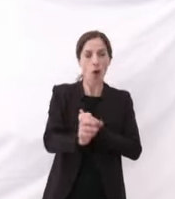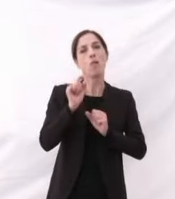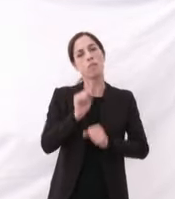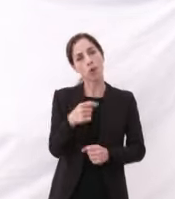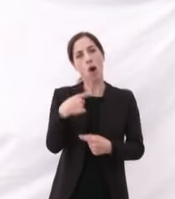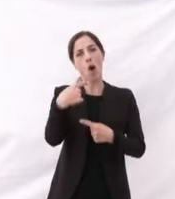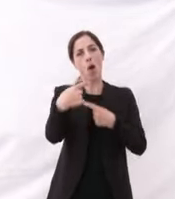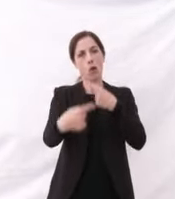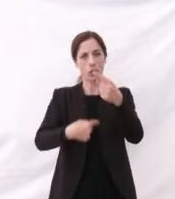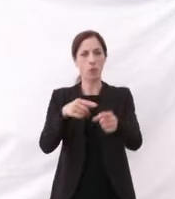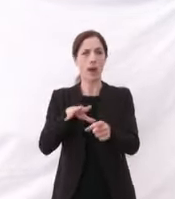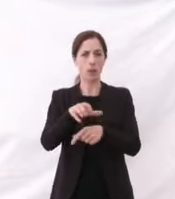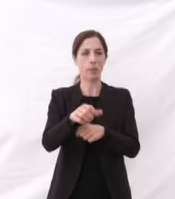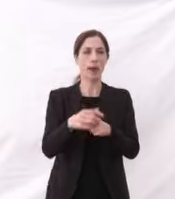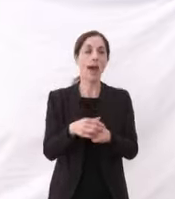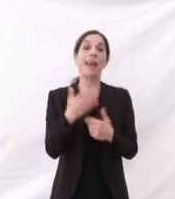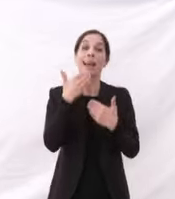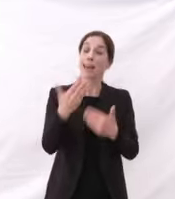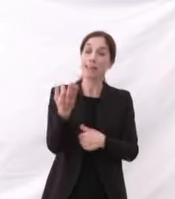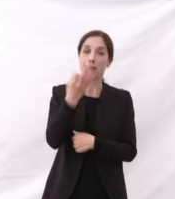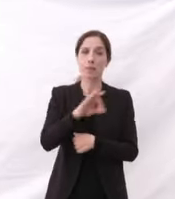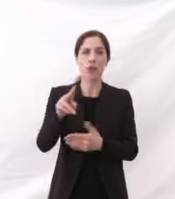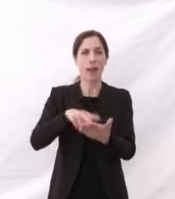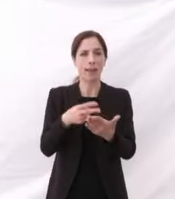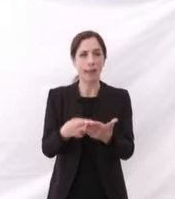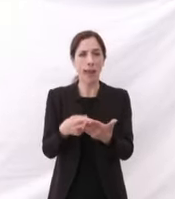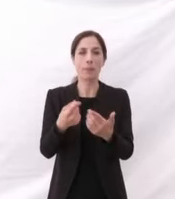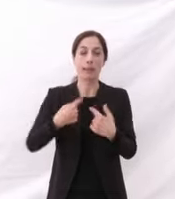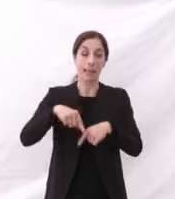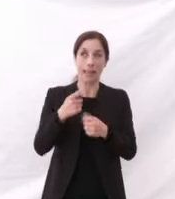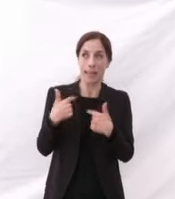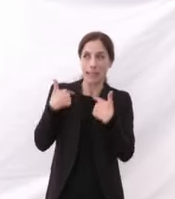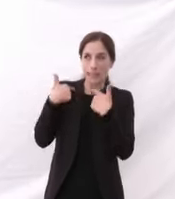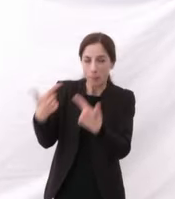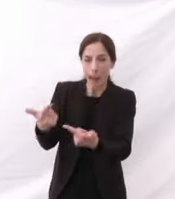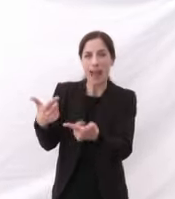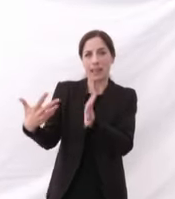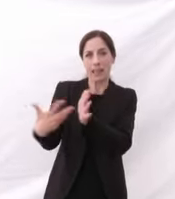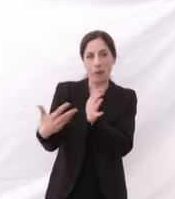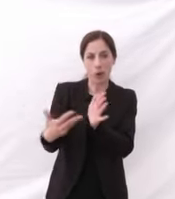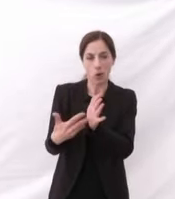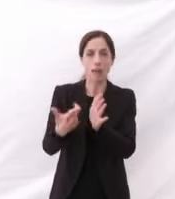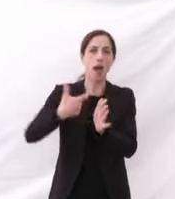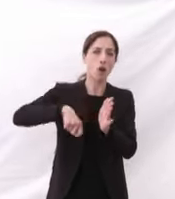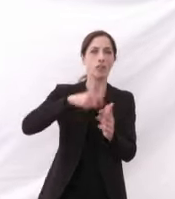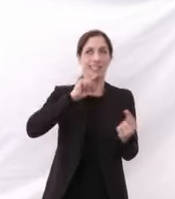agli interpreti che ogni anno sono messi a dura prova da noi e dai nostri discorsi